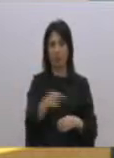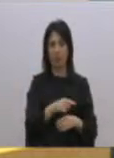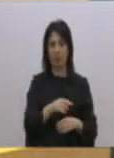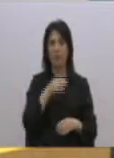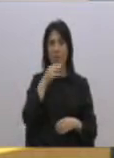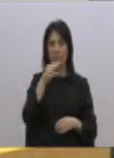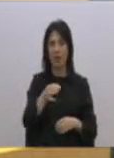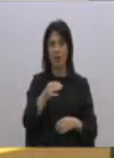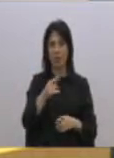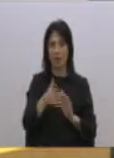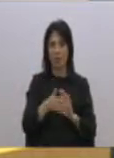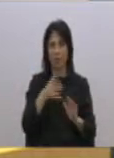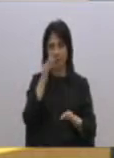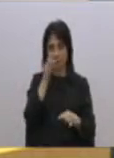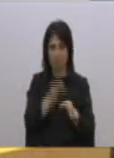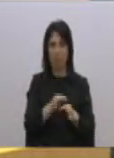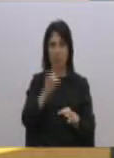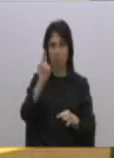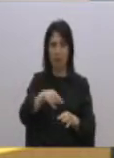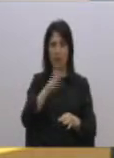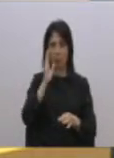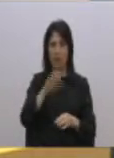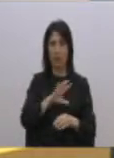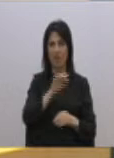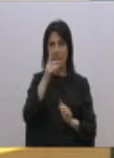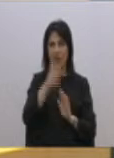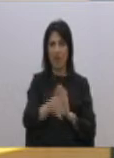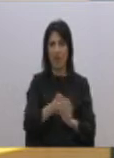პასუხის გებაც. ყველა გაგებით.